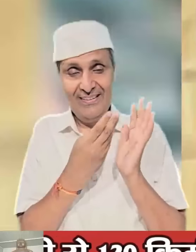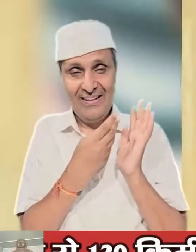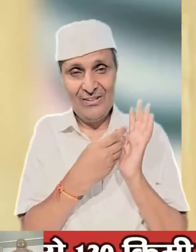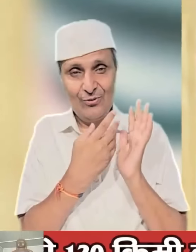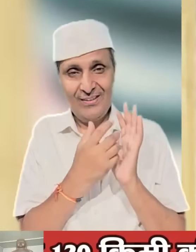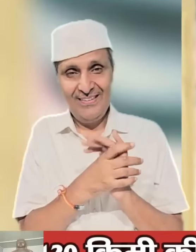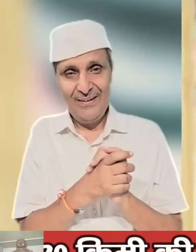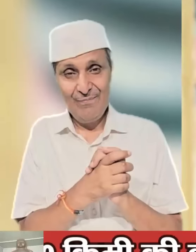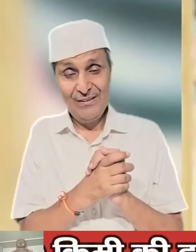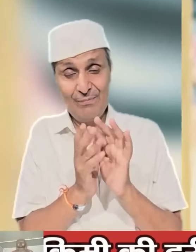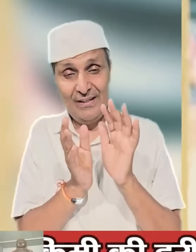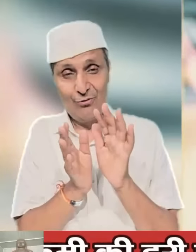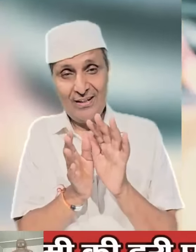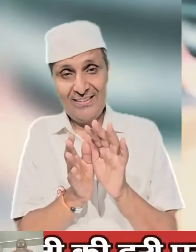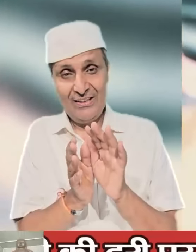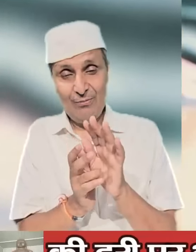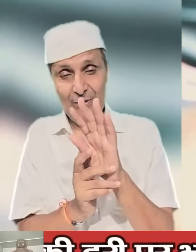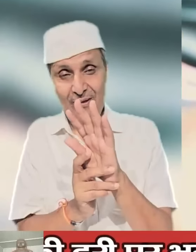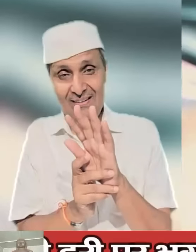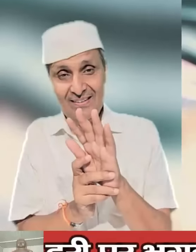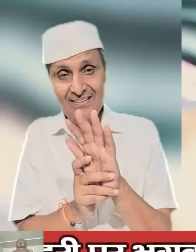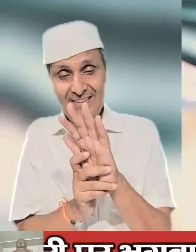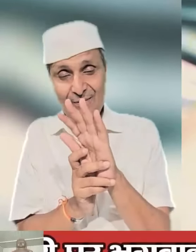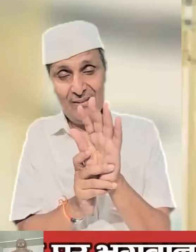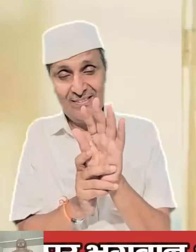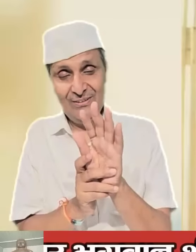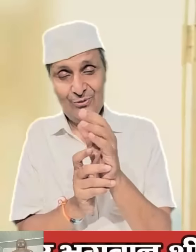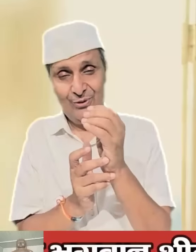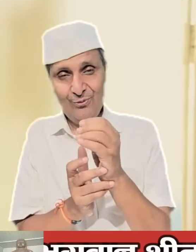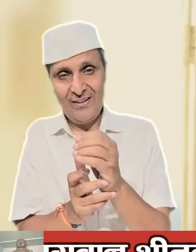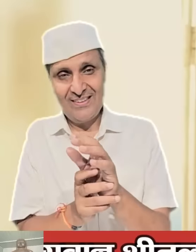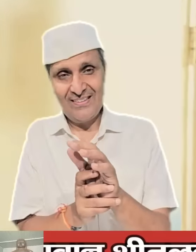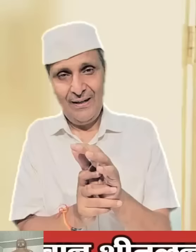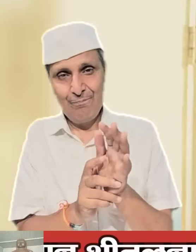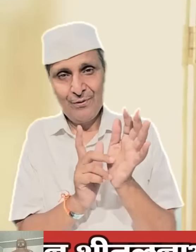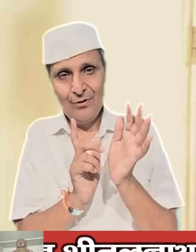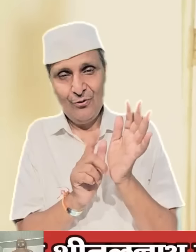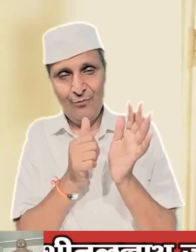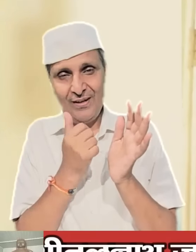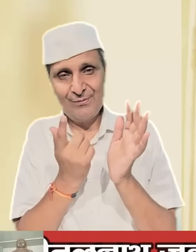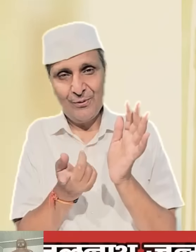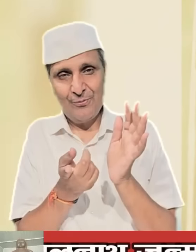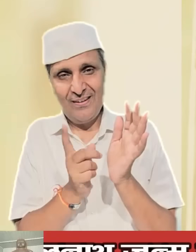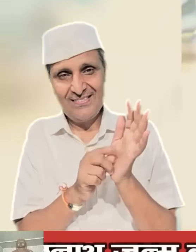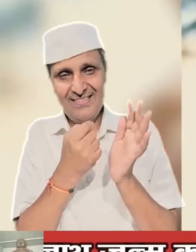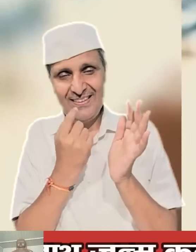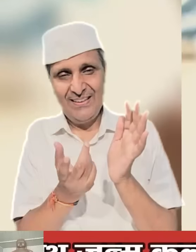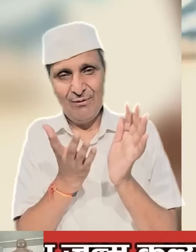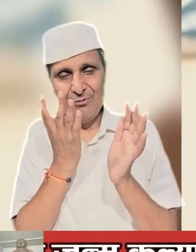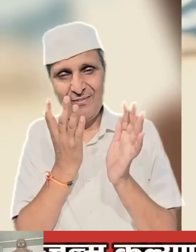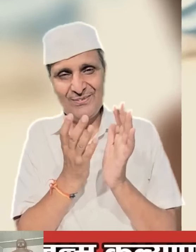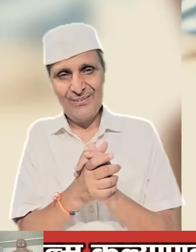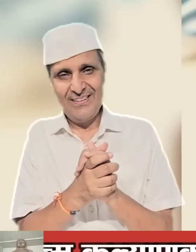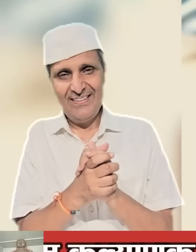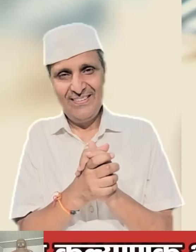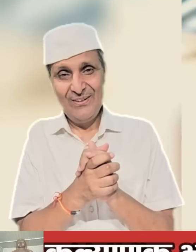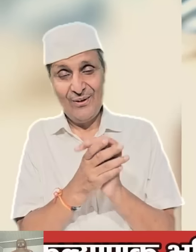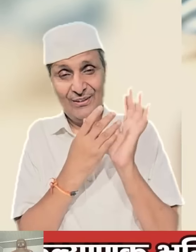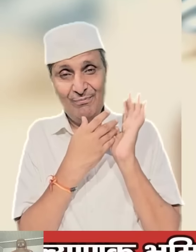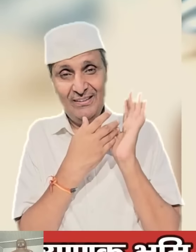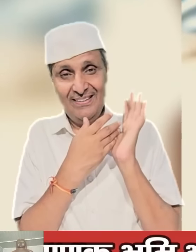फिर ये केशलोचन किया। जब केशलोचन करते हैं तो मालूम है ना, दिगंबर संत उस दिन उपवास करते हैं। उपवास पर उपवास, डबल उपवास हो